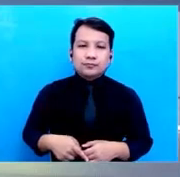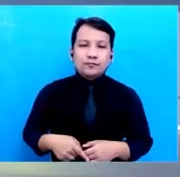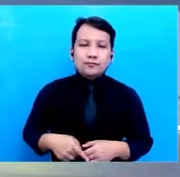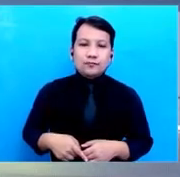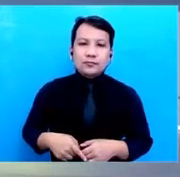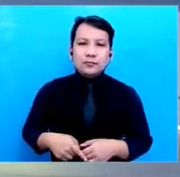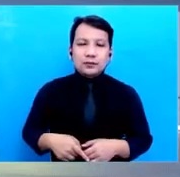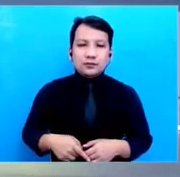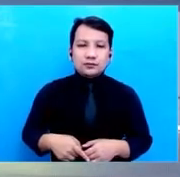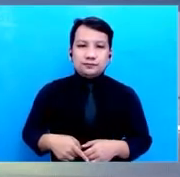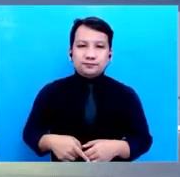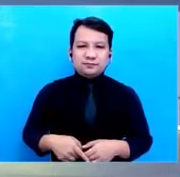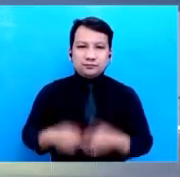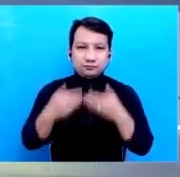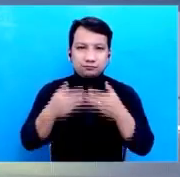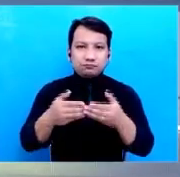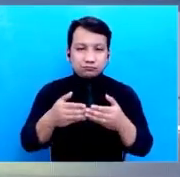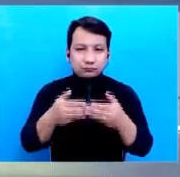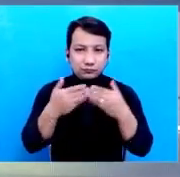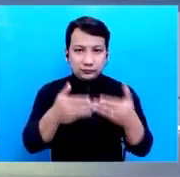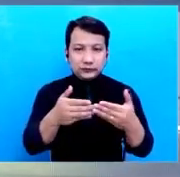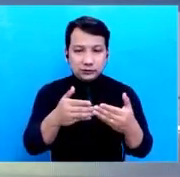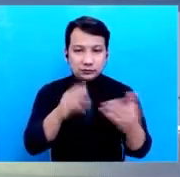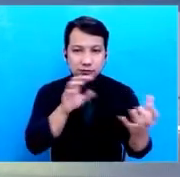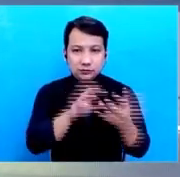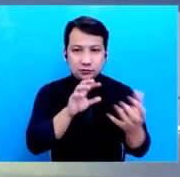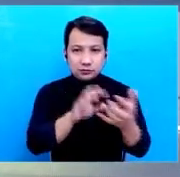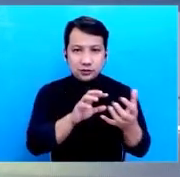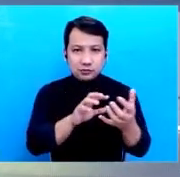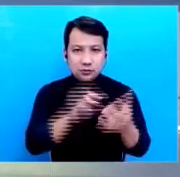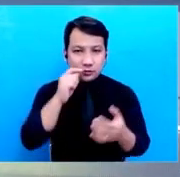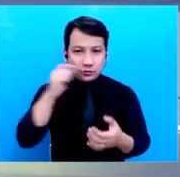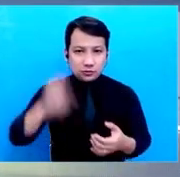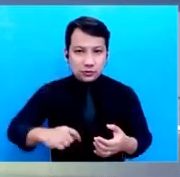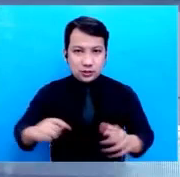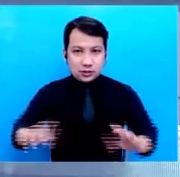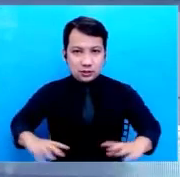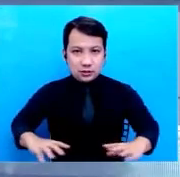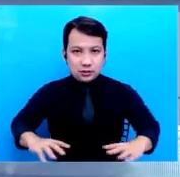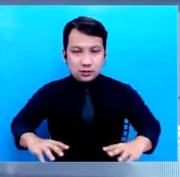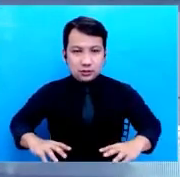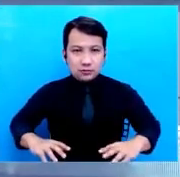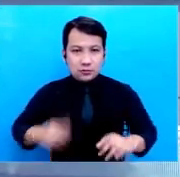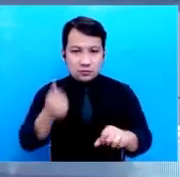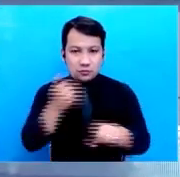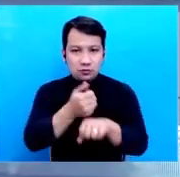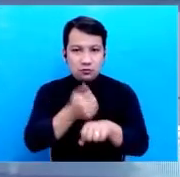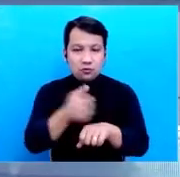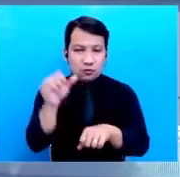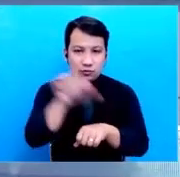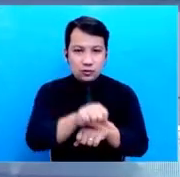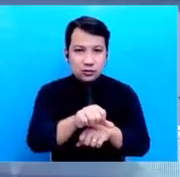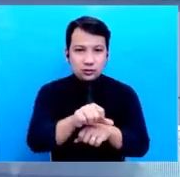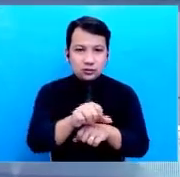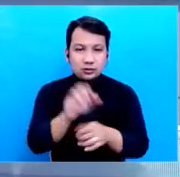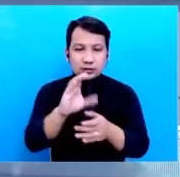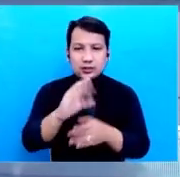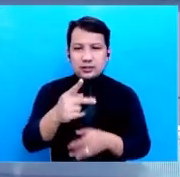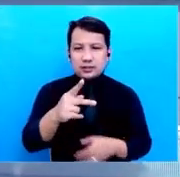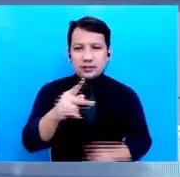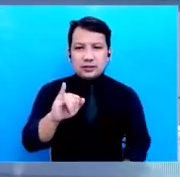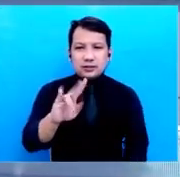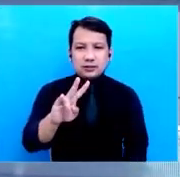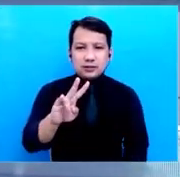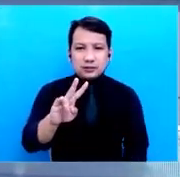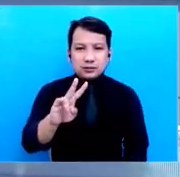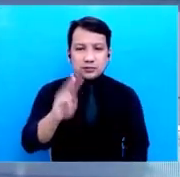Brutal pa rin ang bakbakan sa Ukraine sa gitna ng kanilang puwersa at Russian forces na gustong masakop ang capital na Kyiv. Habang ang